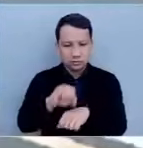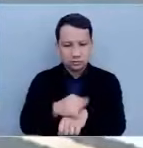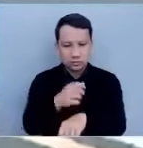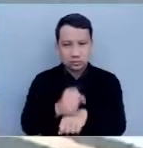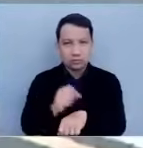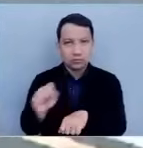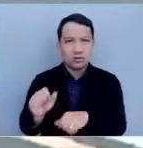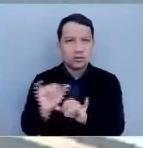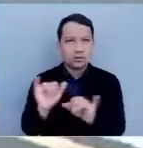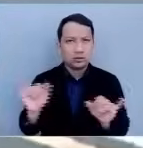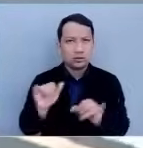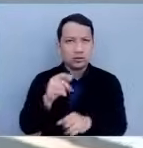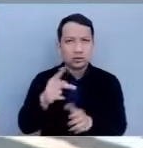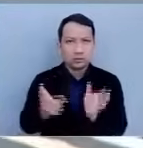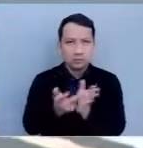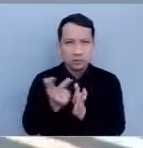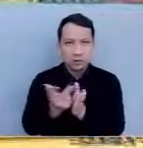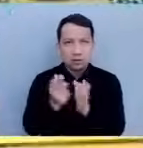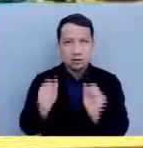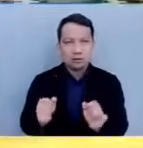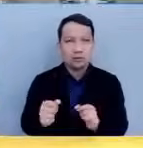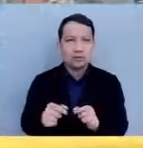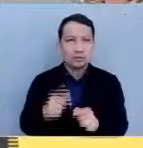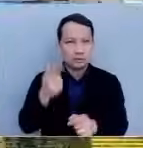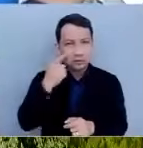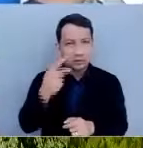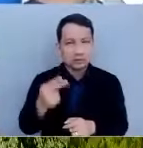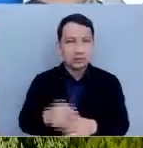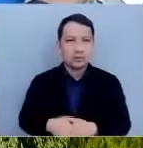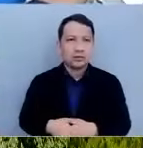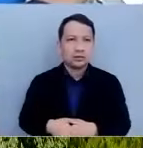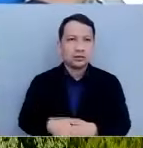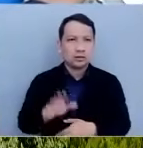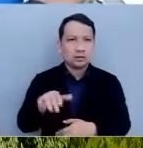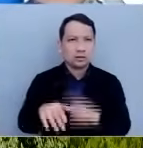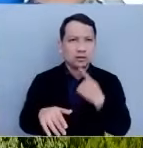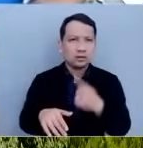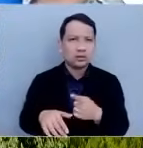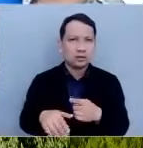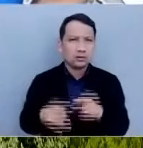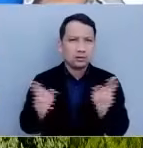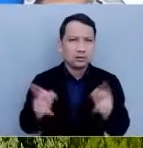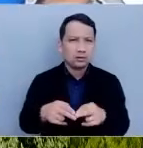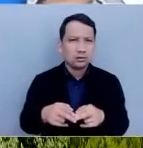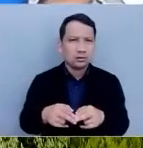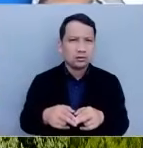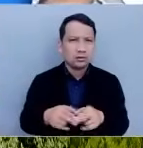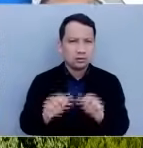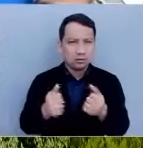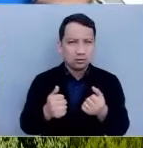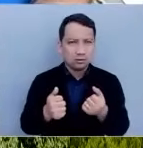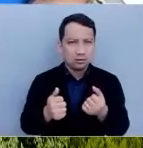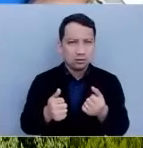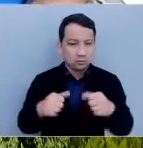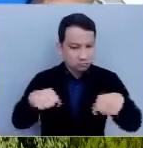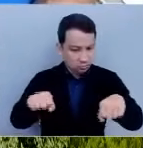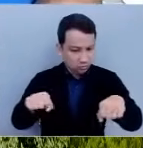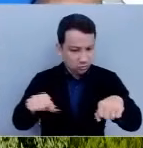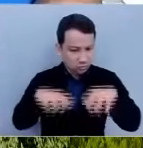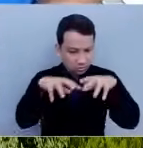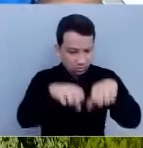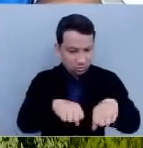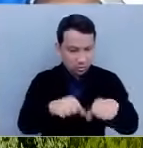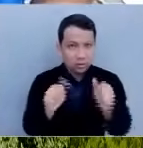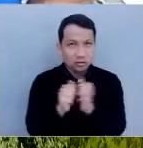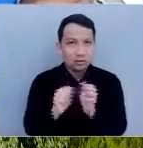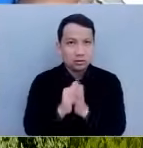din, at maging sa Pasig City. Gretchen. Gio, pahabol na lang, no? Maikli lang. Kamusta naman, motor lang ba talaga yung huliin dyan o